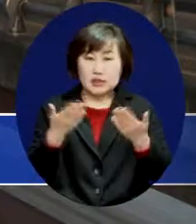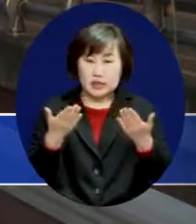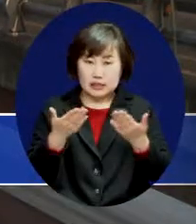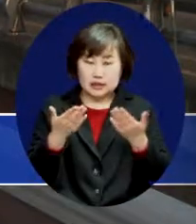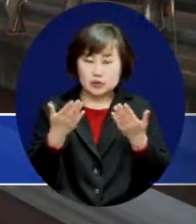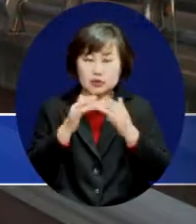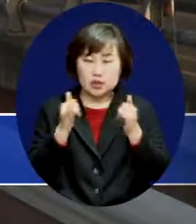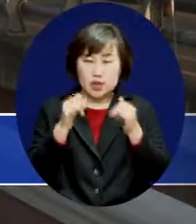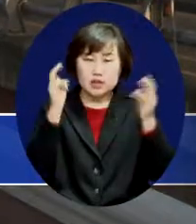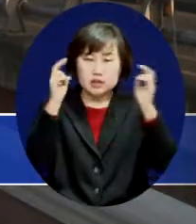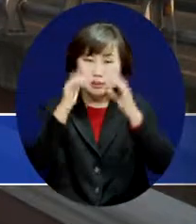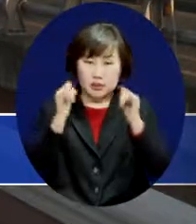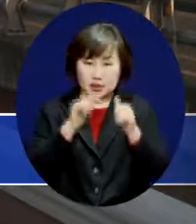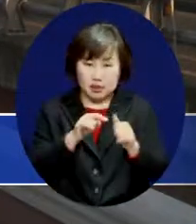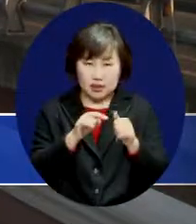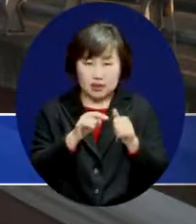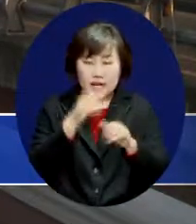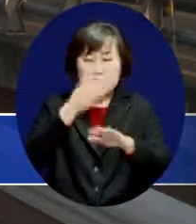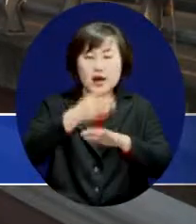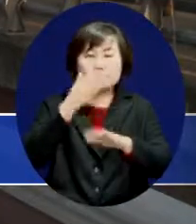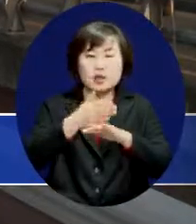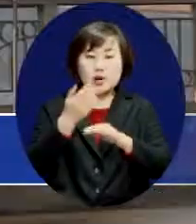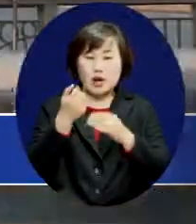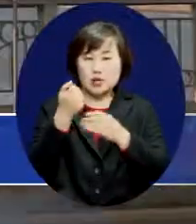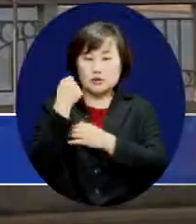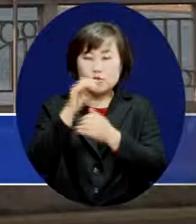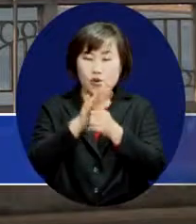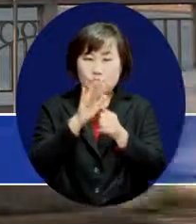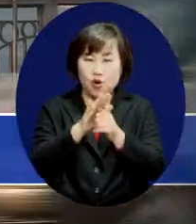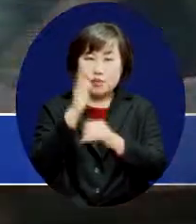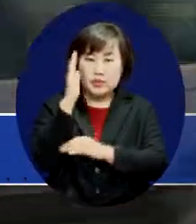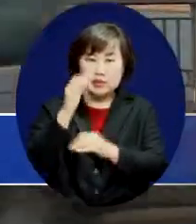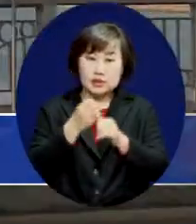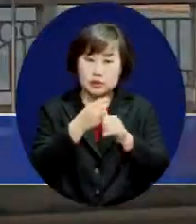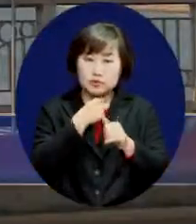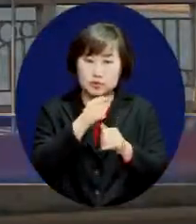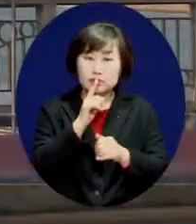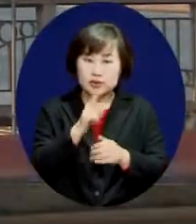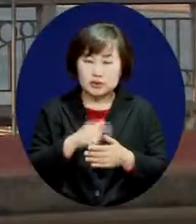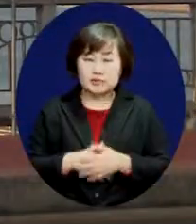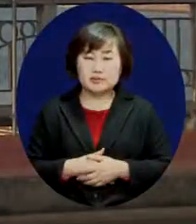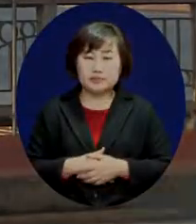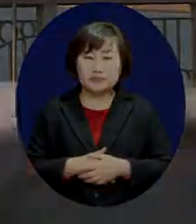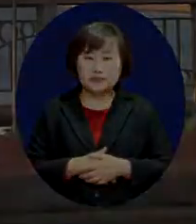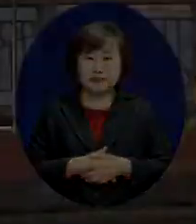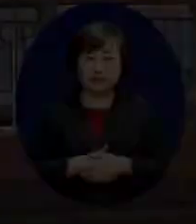일하는 근로자와 기업인들에게 감사와 응원의 메세지를 전하고 싶다 고 말했습니다